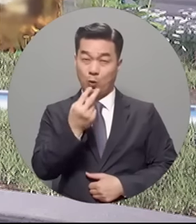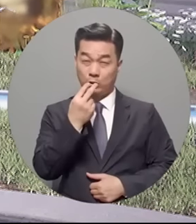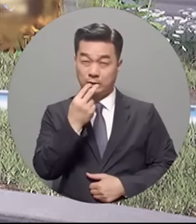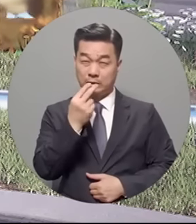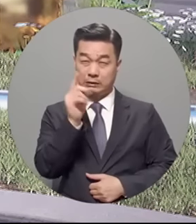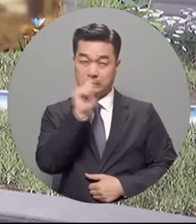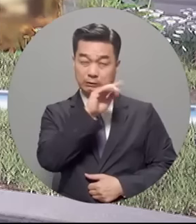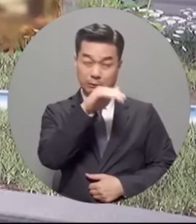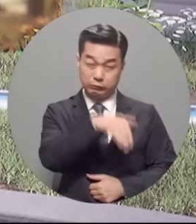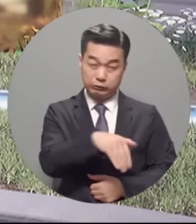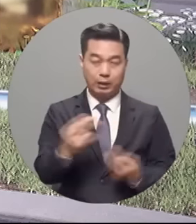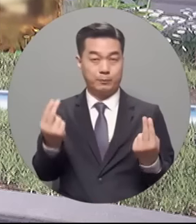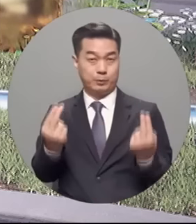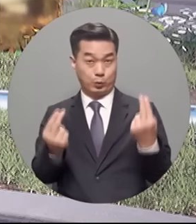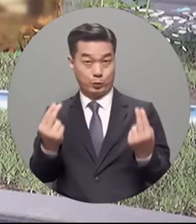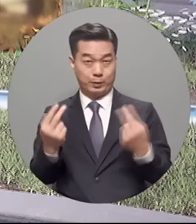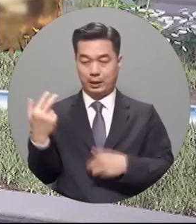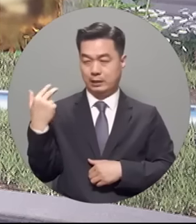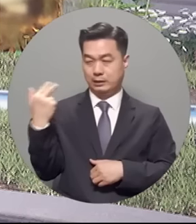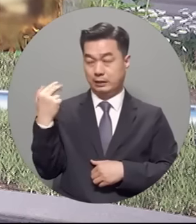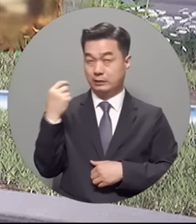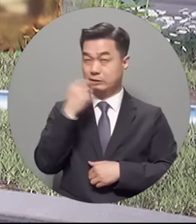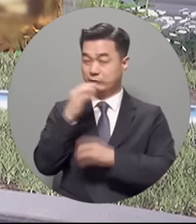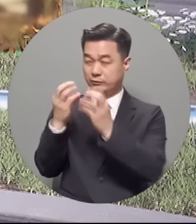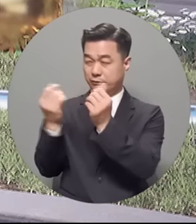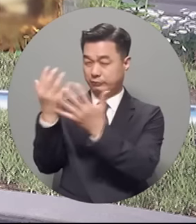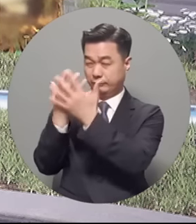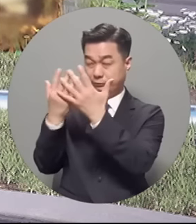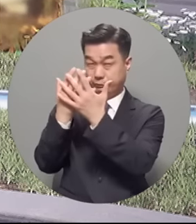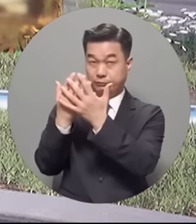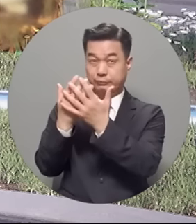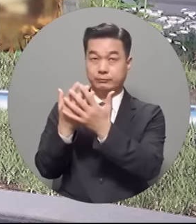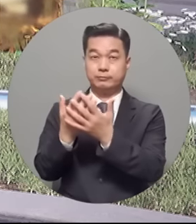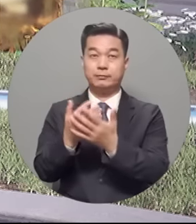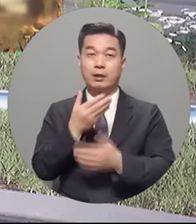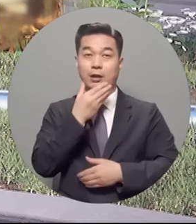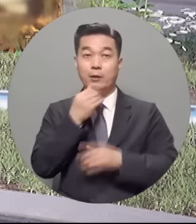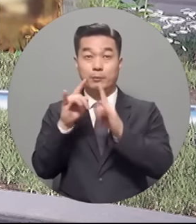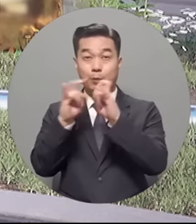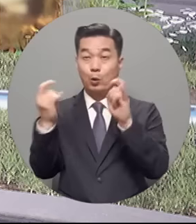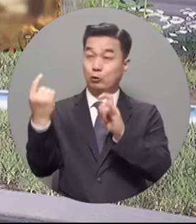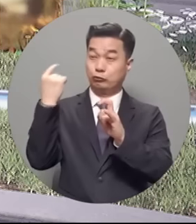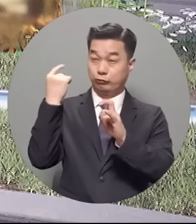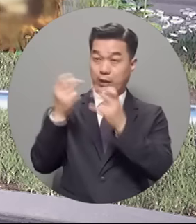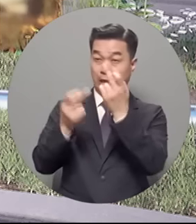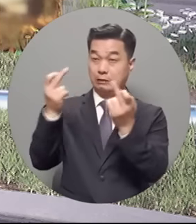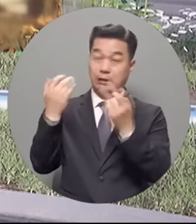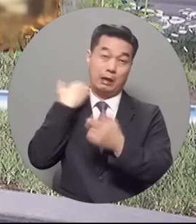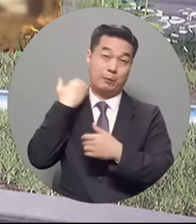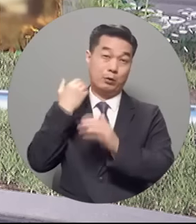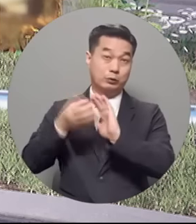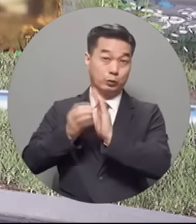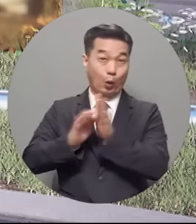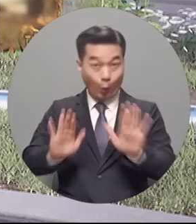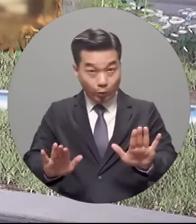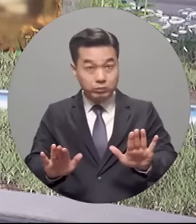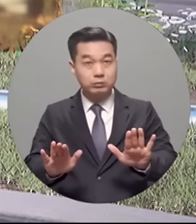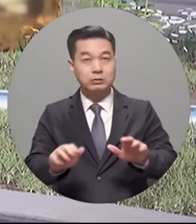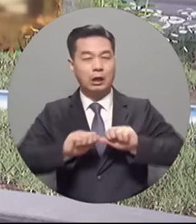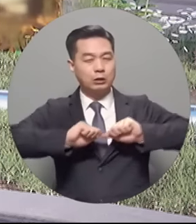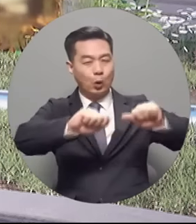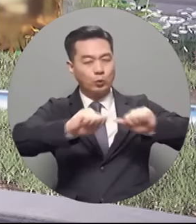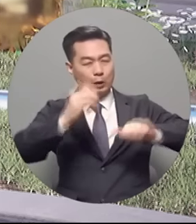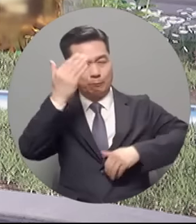비교를 해보니 지난주 황사 때문에 경복궁 뒤편에 북한산이 완전히 가려졌는데요. 오늘은 마치 청소를 한